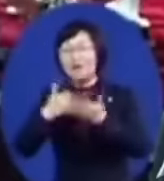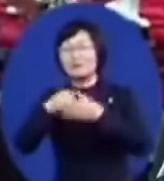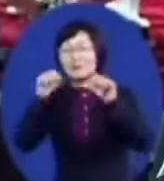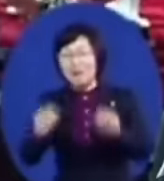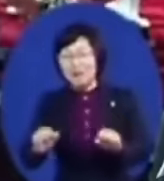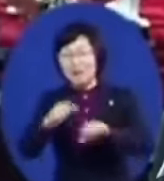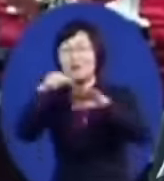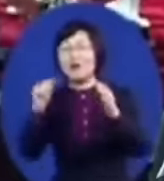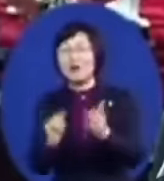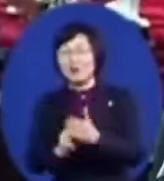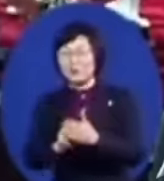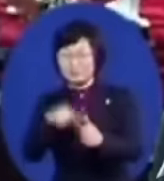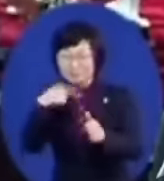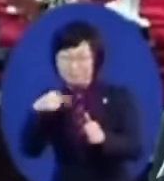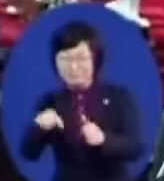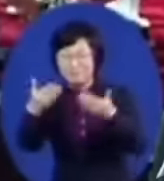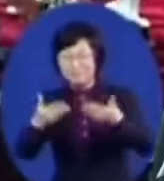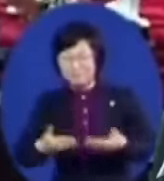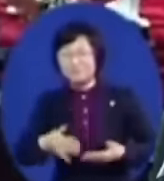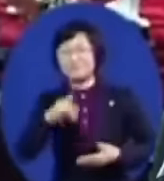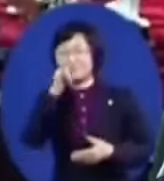마음속에 가르쳐 주시는 것입니다.